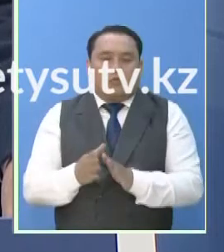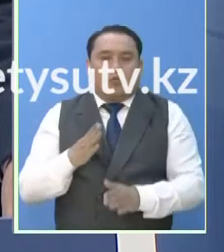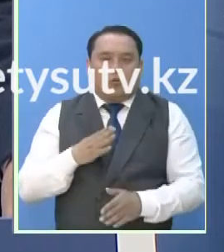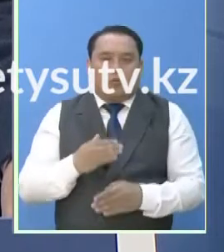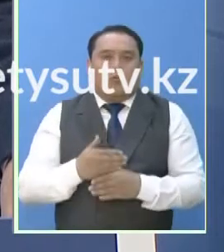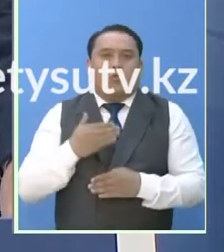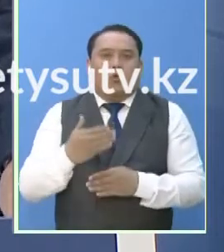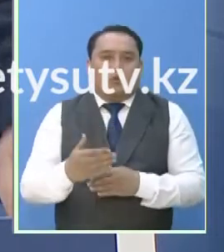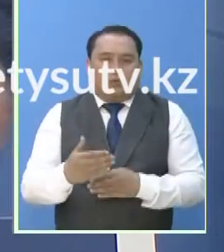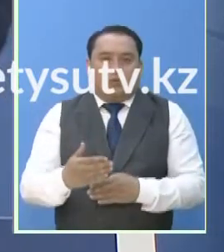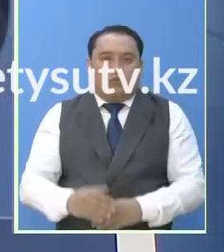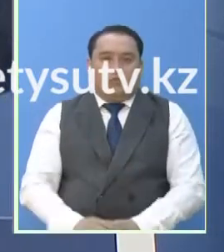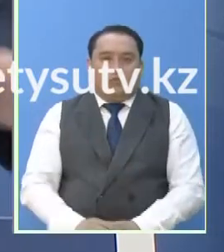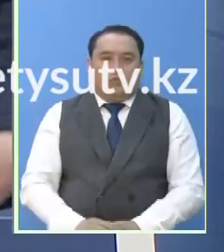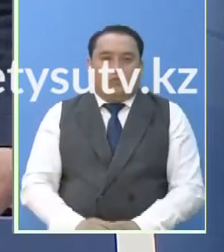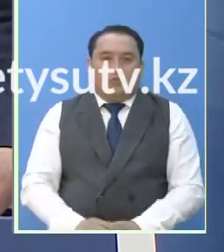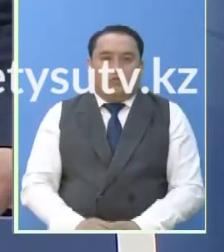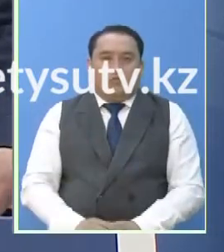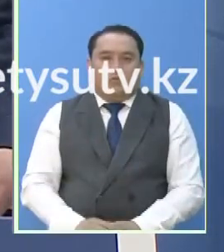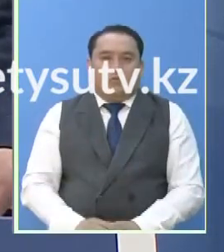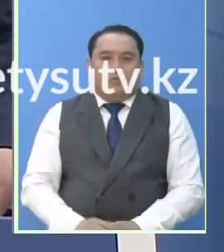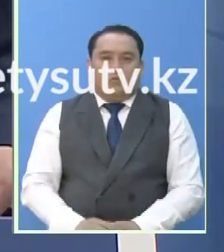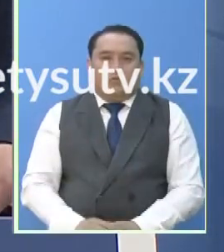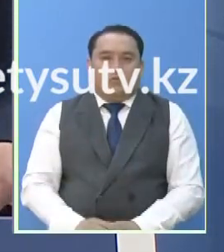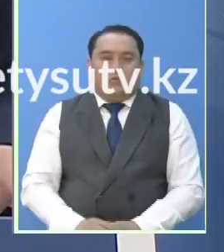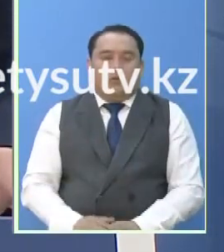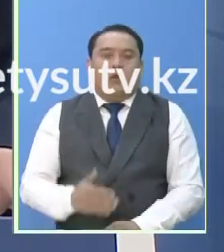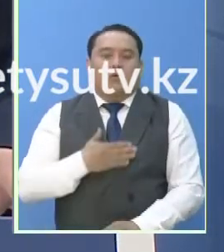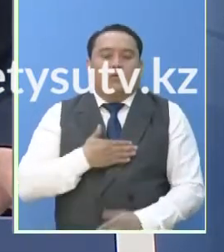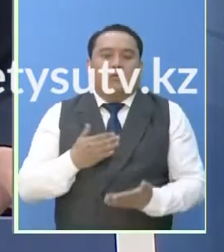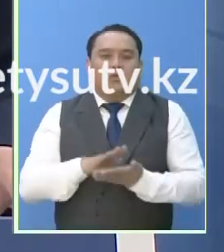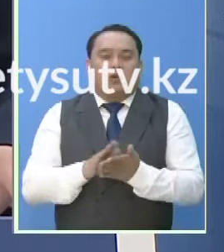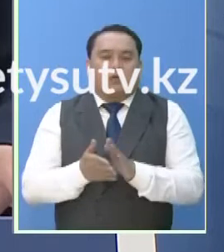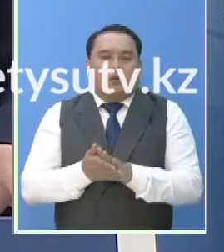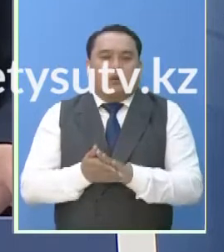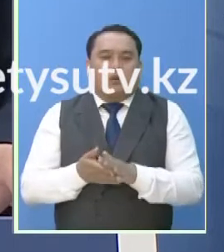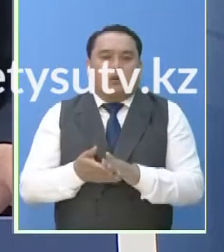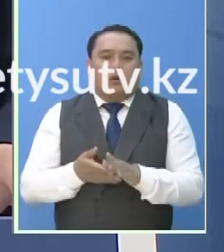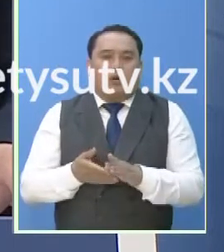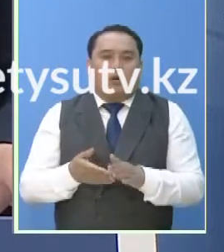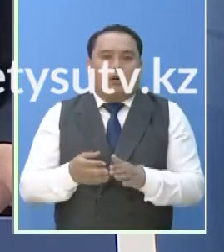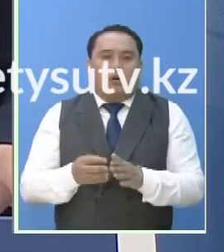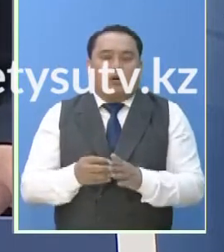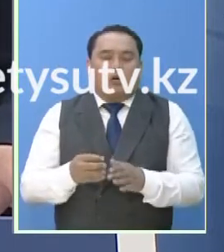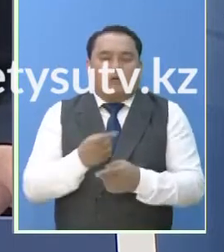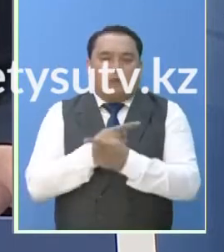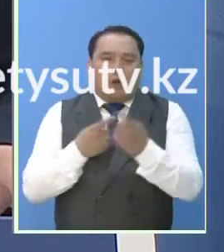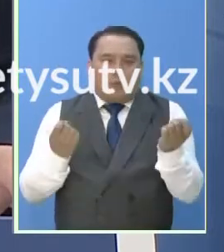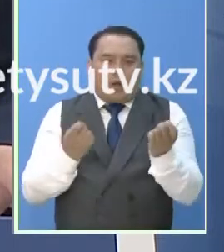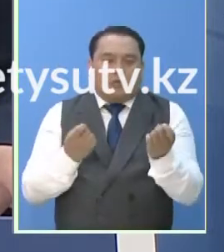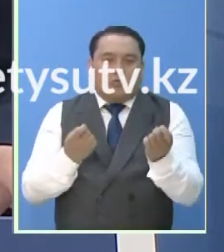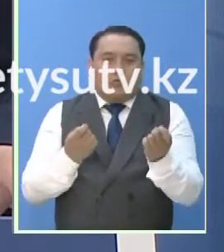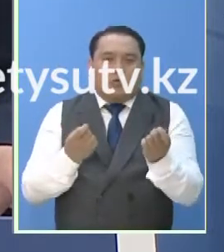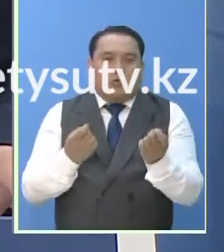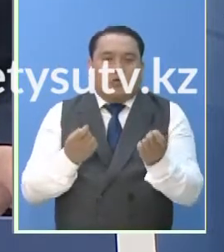Вакцинаны алғаннан кейінгі жаңағы әсерлер қандай болды? Әлі күнге дейін бізде ондай ақпарат, кері